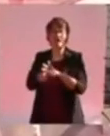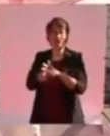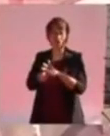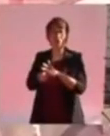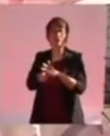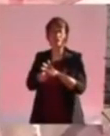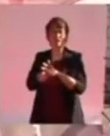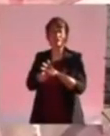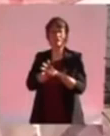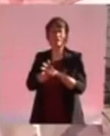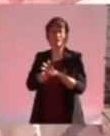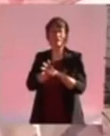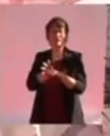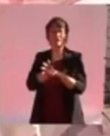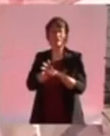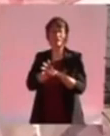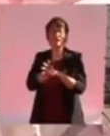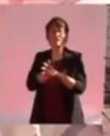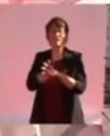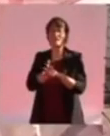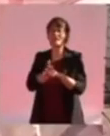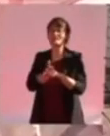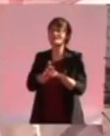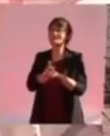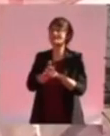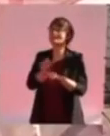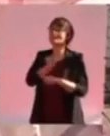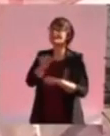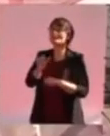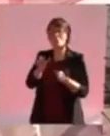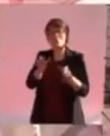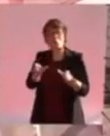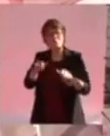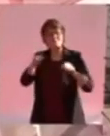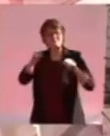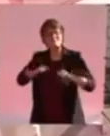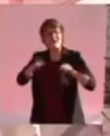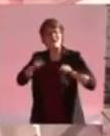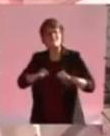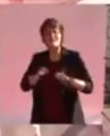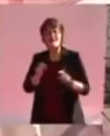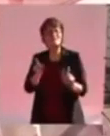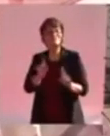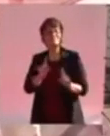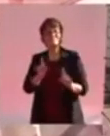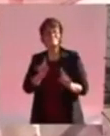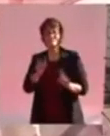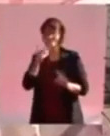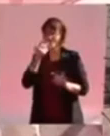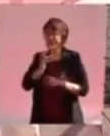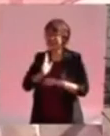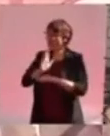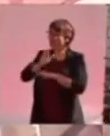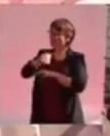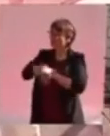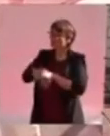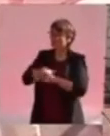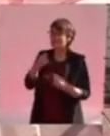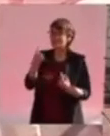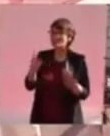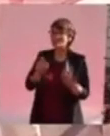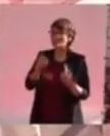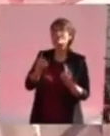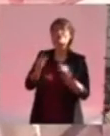una questione strettamente sanitaria per fronteggiarla e superarla la stessa organizzazione mondiale della sanità